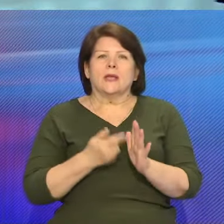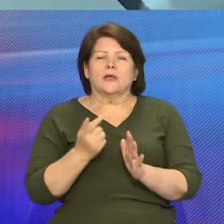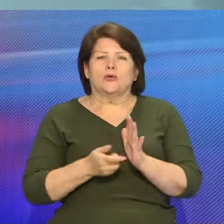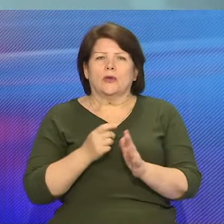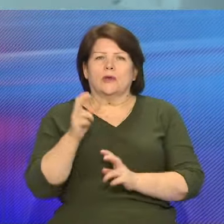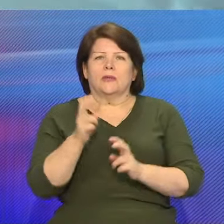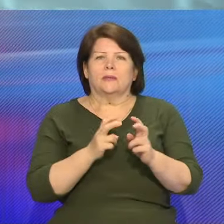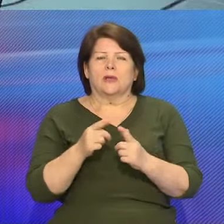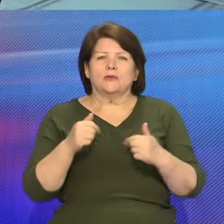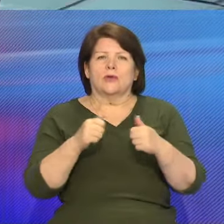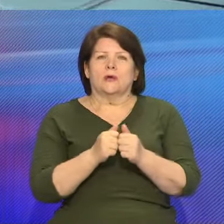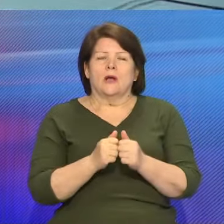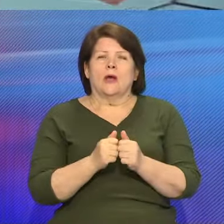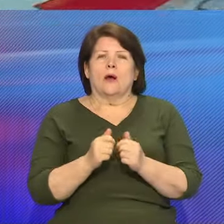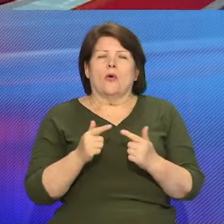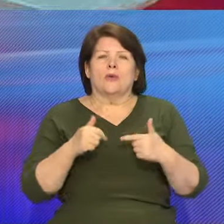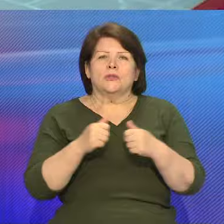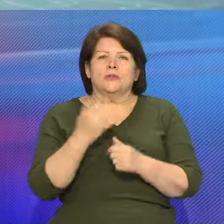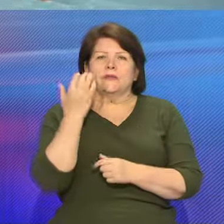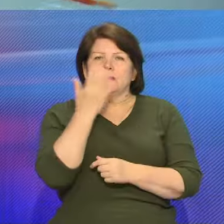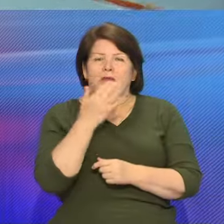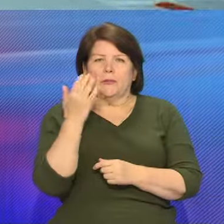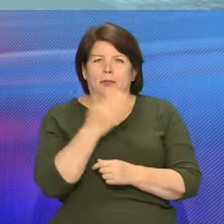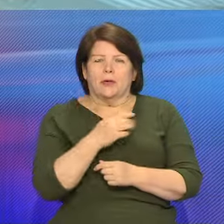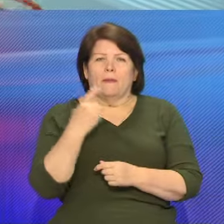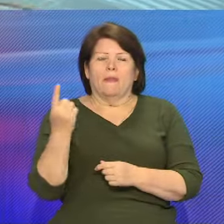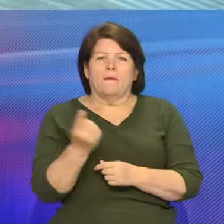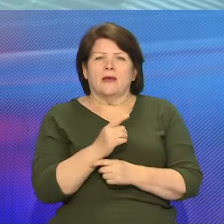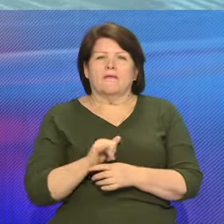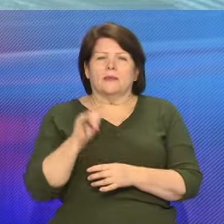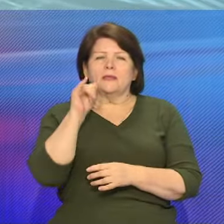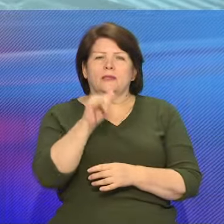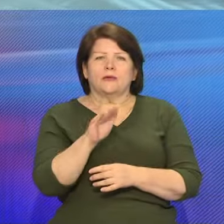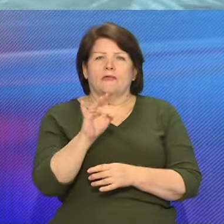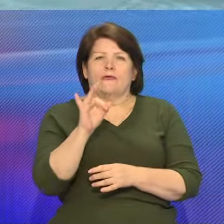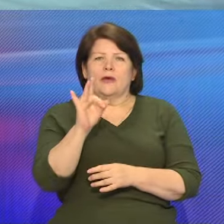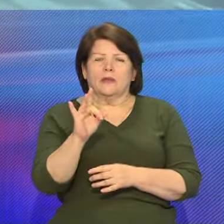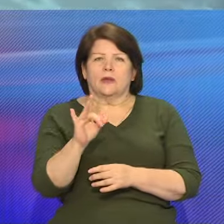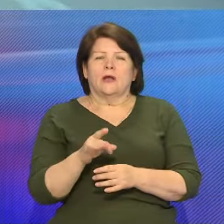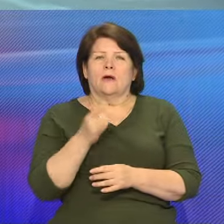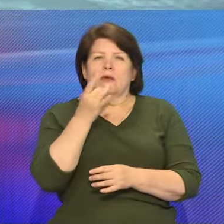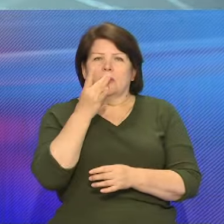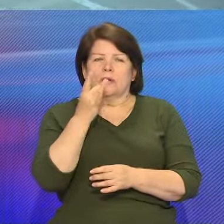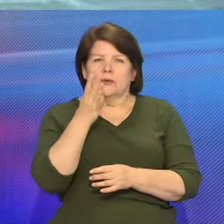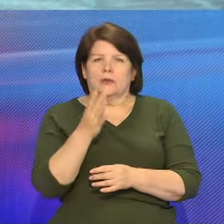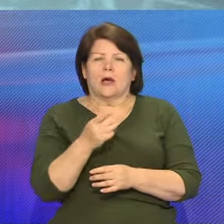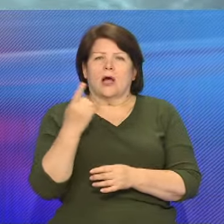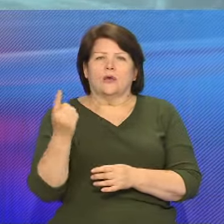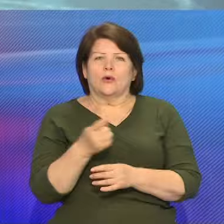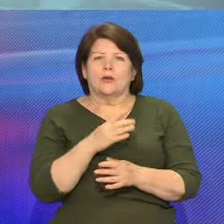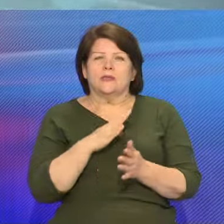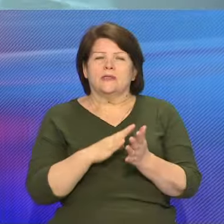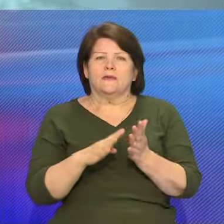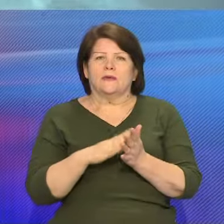і арганізацій беларускага таварыства інвалідаў па зроку. Першая кропка – фільтр. Гродзенскае – адно з 9 прадпрыемстваў, якія